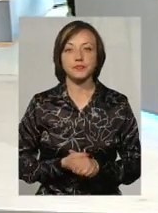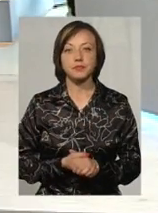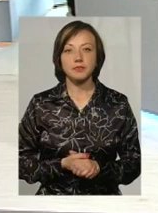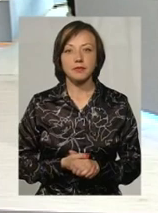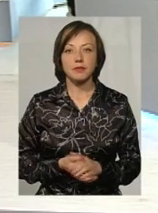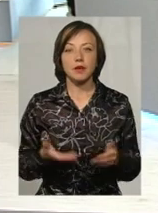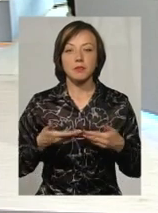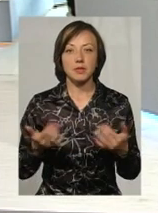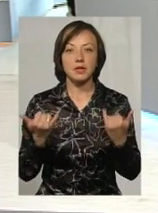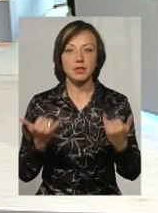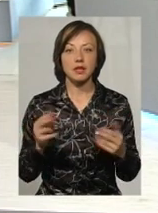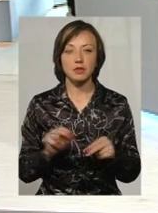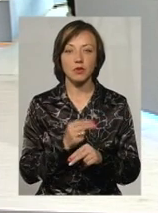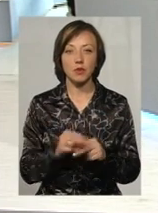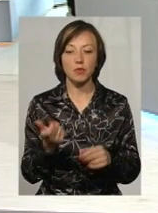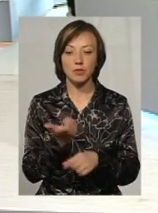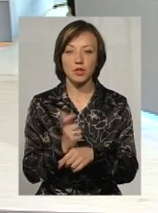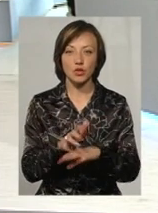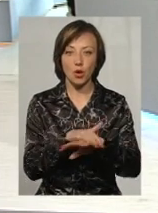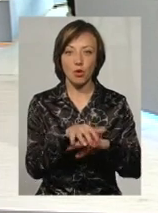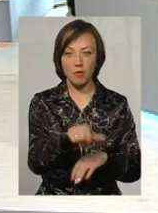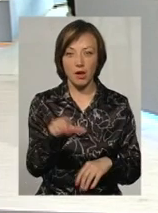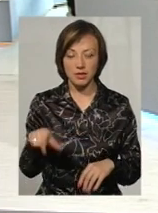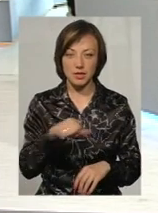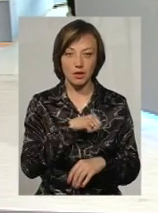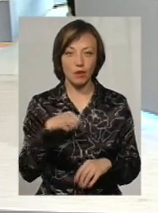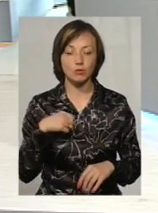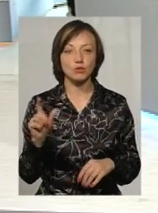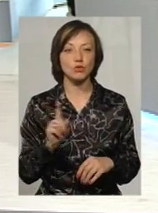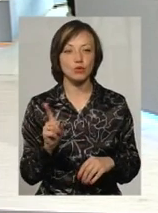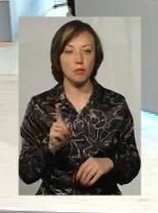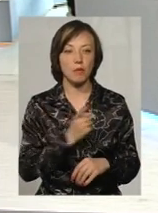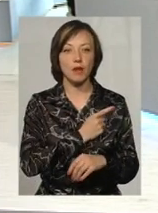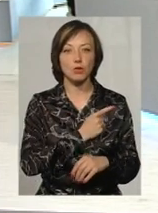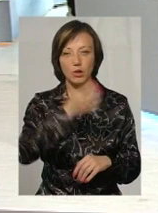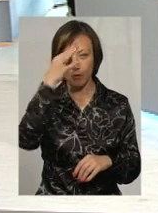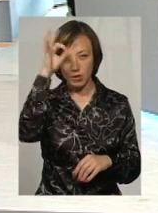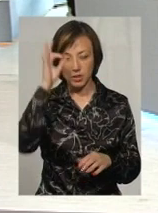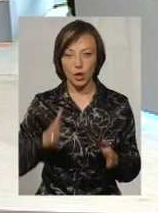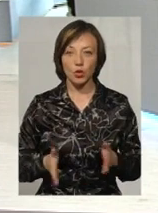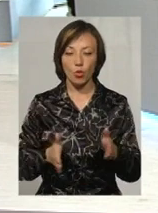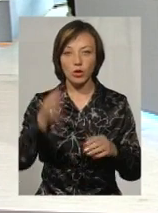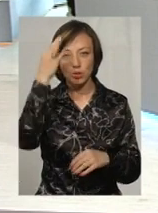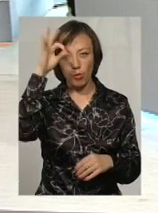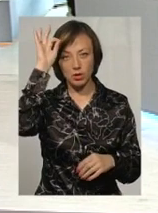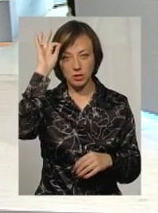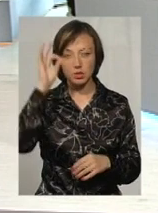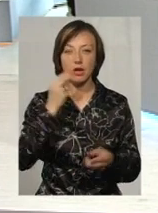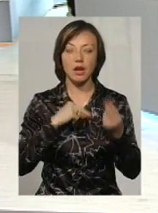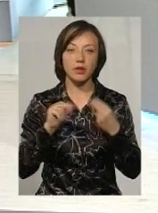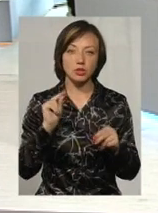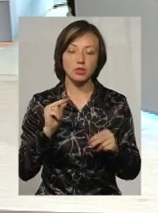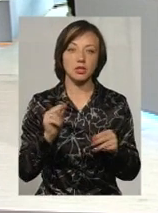зараз виховуємо більше громадськість саму, аби патрульна поліція, дорожня поліція